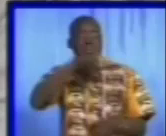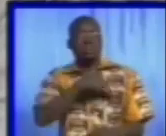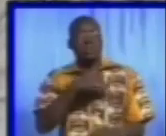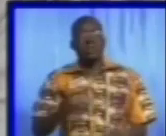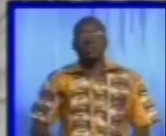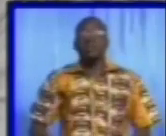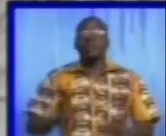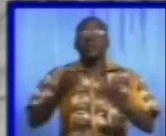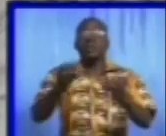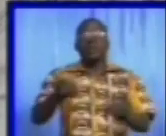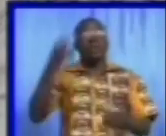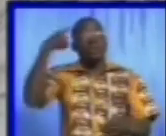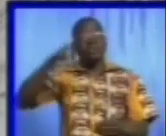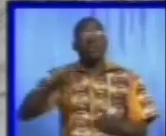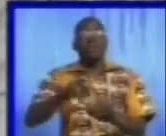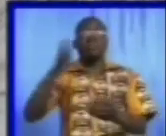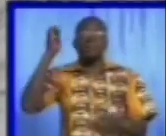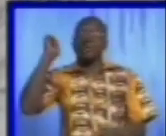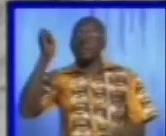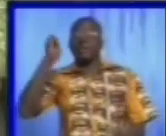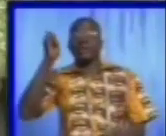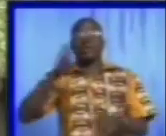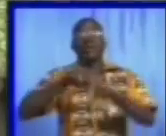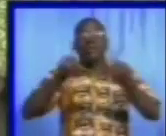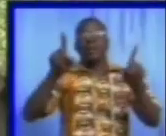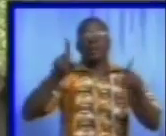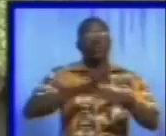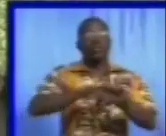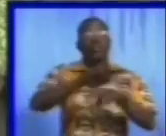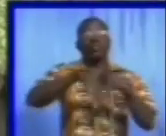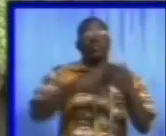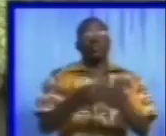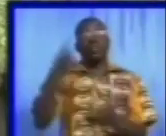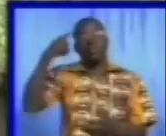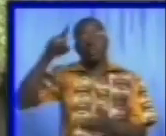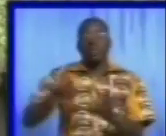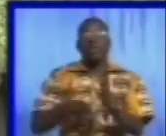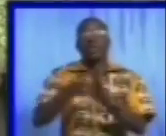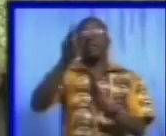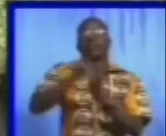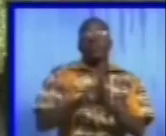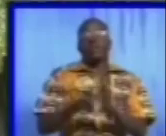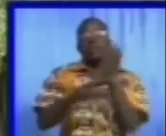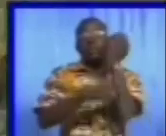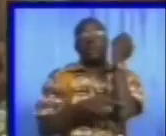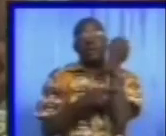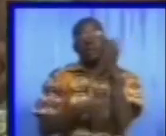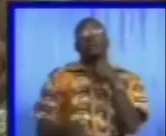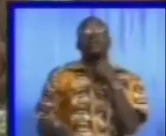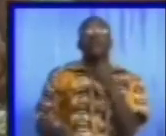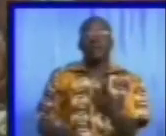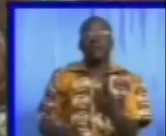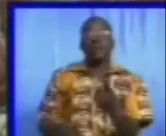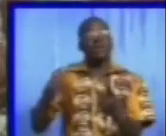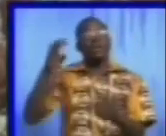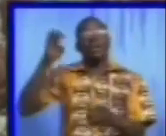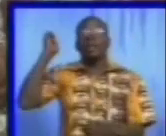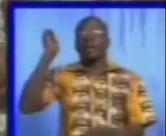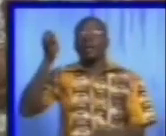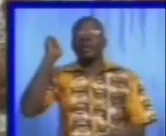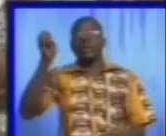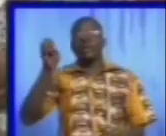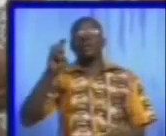sacrifiés pour l'évangélisation, mais surtout pour le développement de la région. Car, disent-ils, l'Évangile